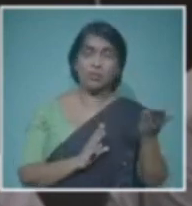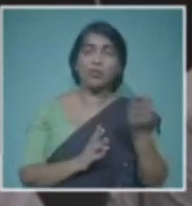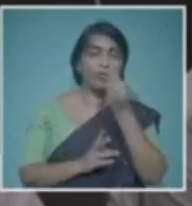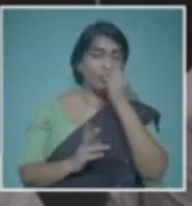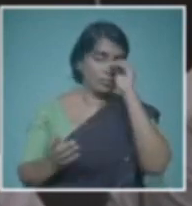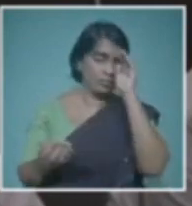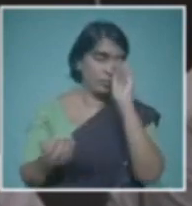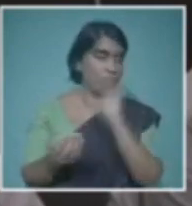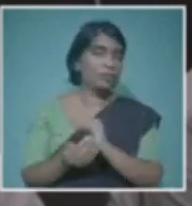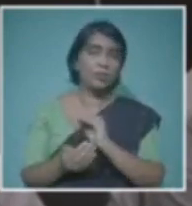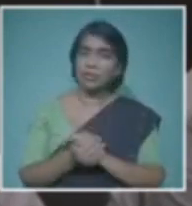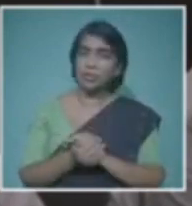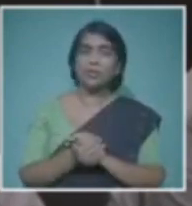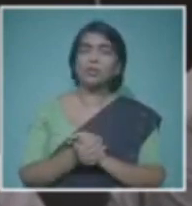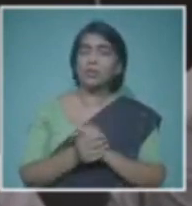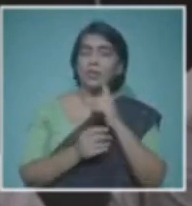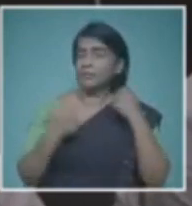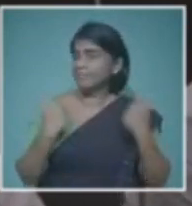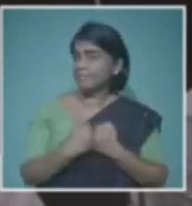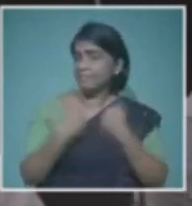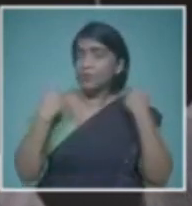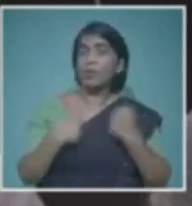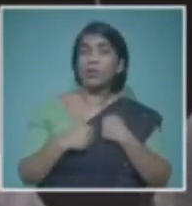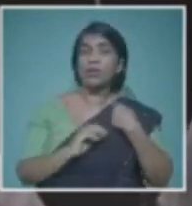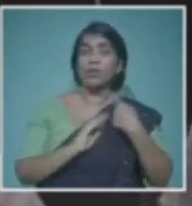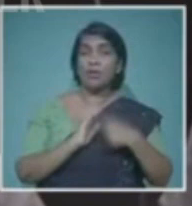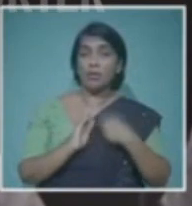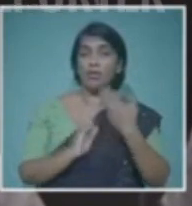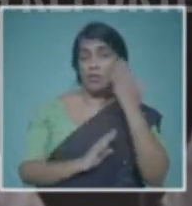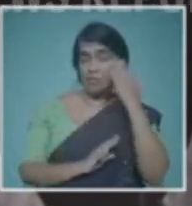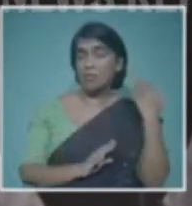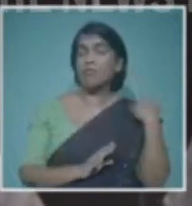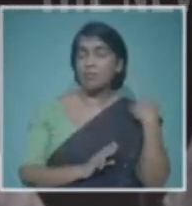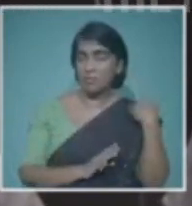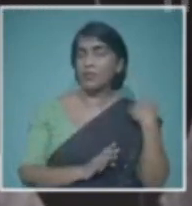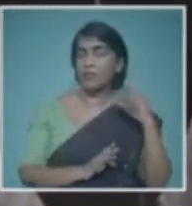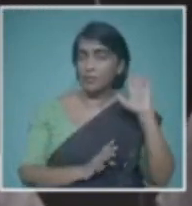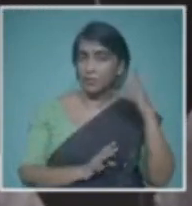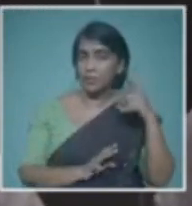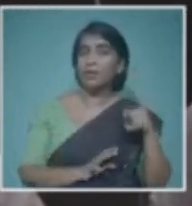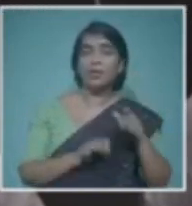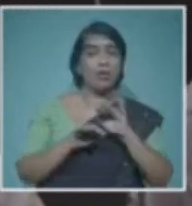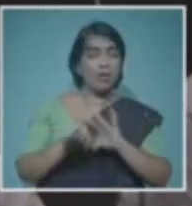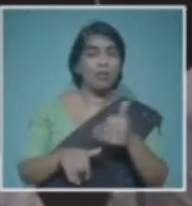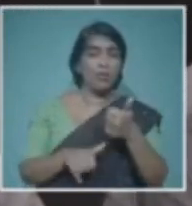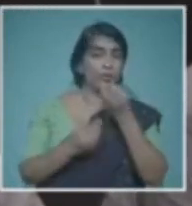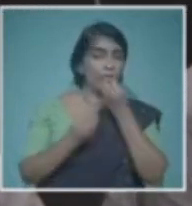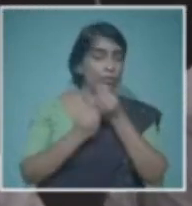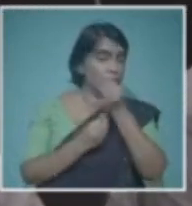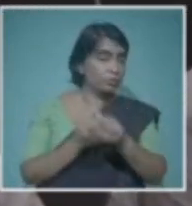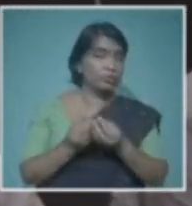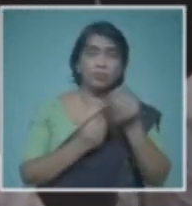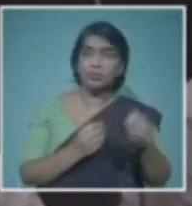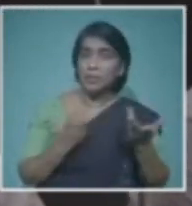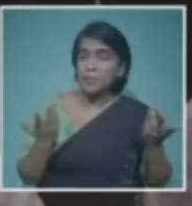ආහාර සුරක්ෂිතභාවය කියන එක එක ගැටෙන්න වෙලා තියෙන මේ රටේ මව්වරුන්ට විශේෂයෙන්ම දරුවෙක්ට හරියට පෝෂදායී